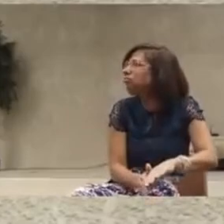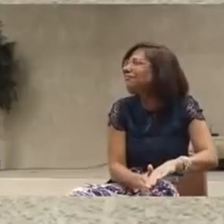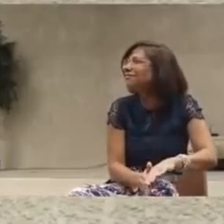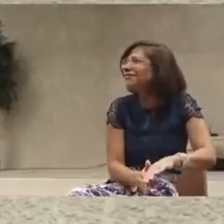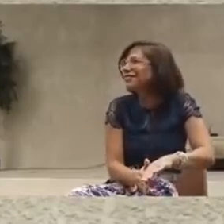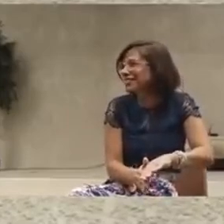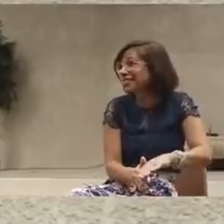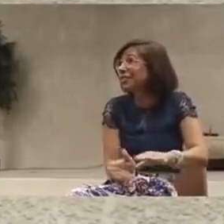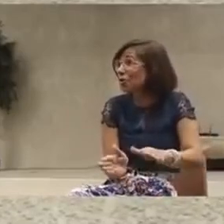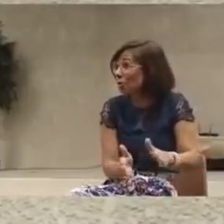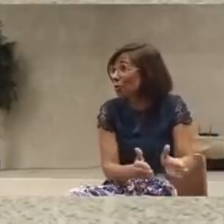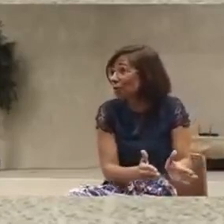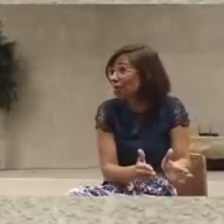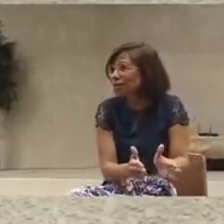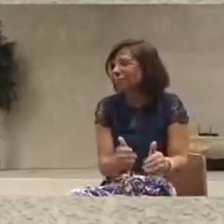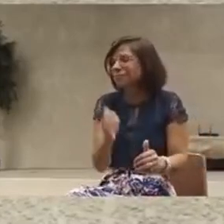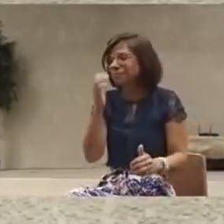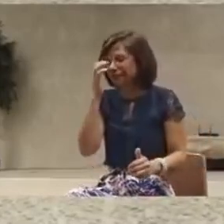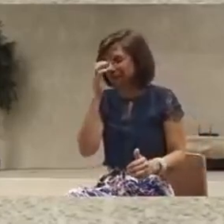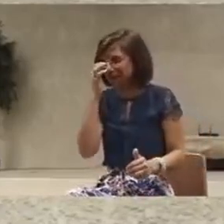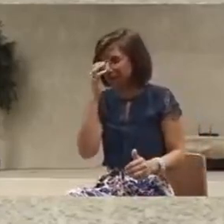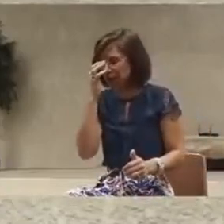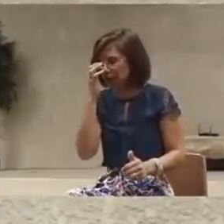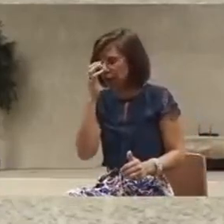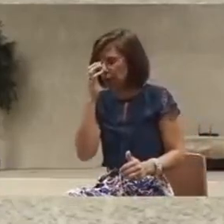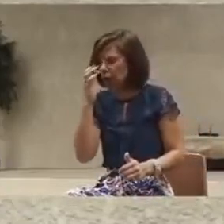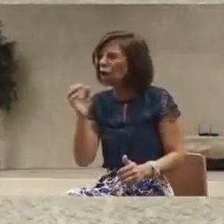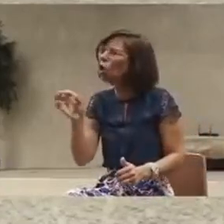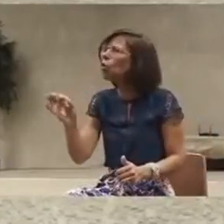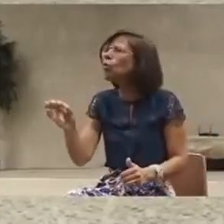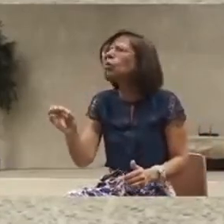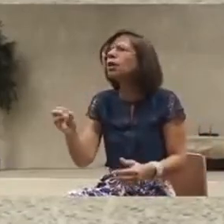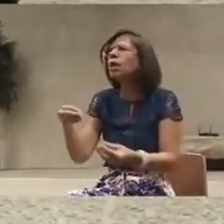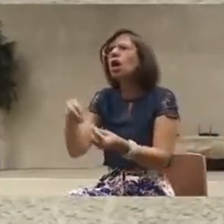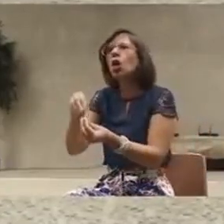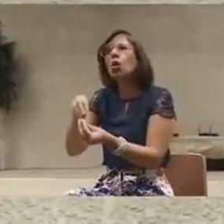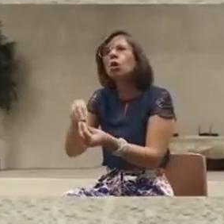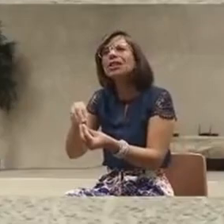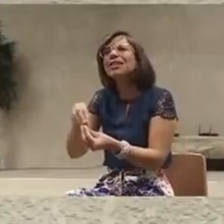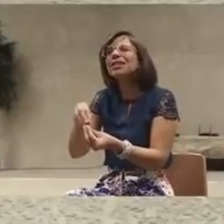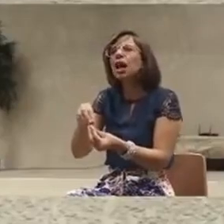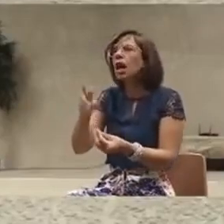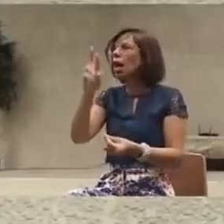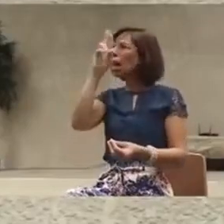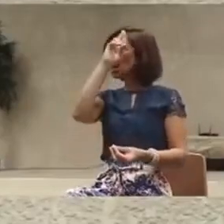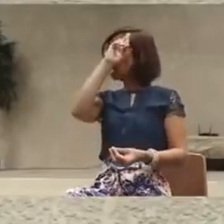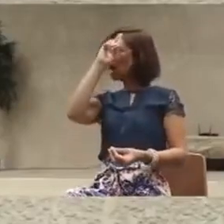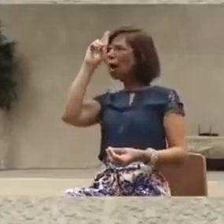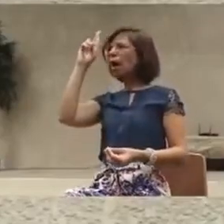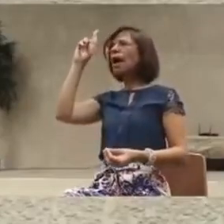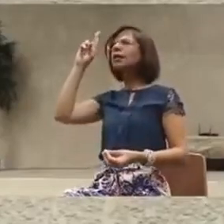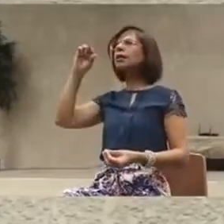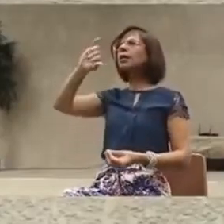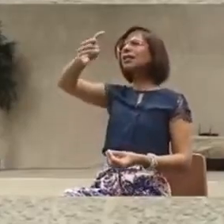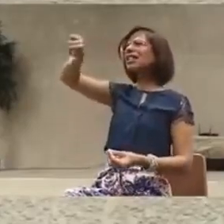Et quand on regarde comment Jézabel a fini, comment Akab, comment